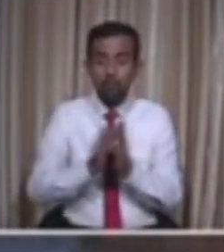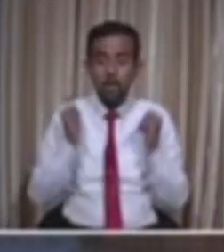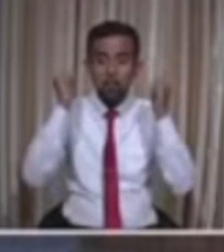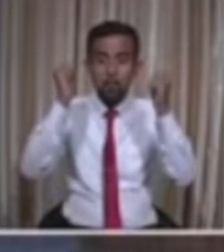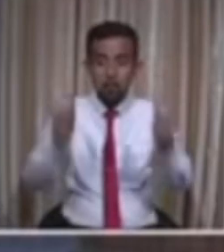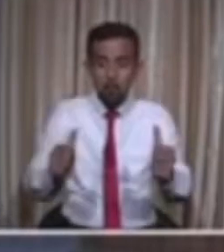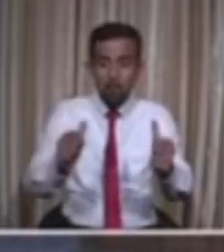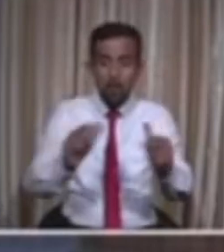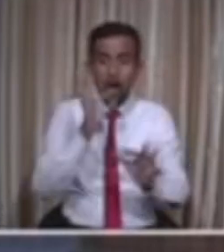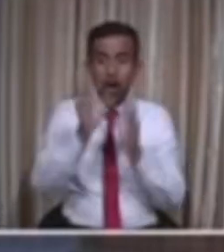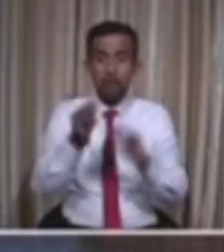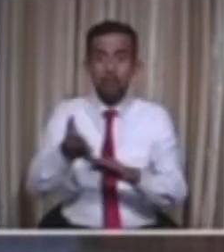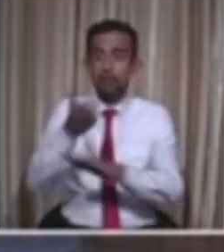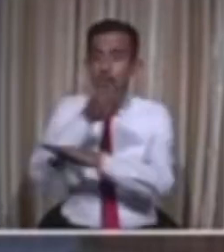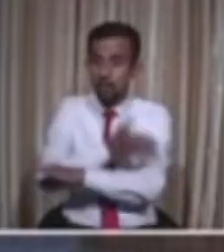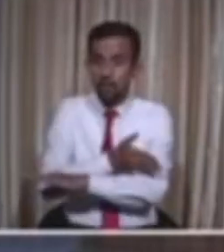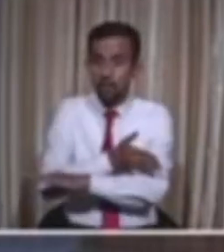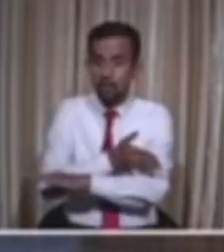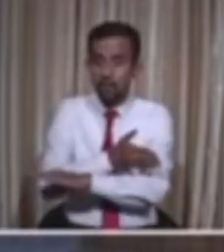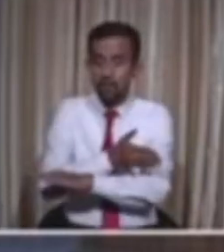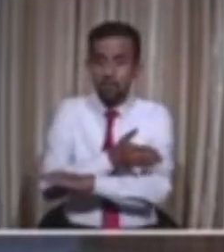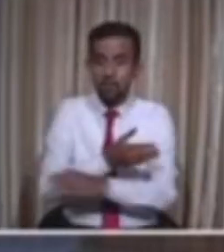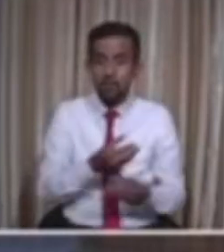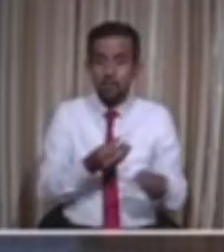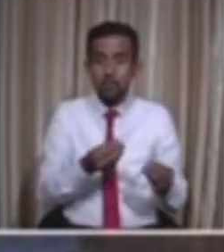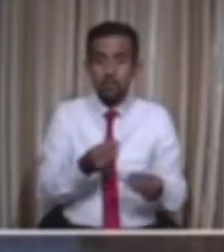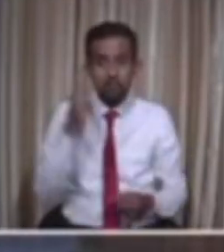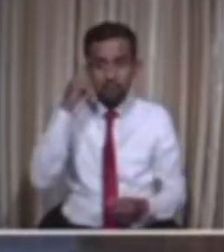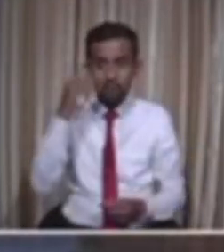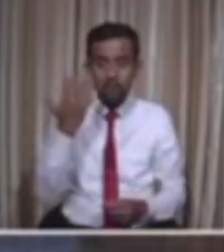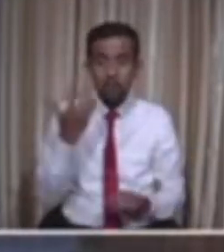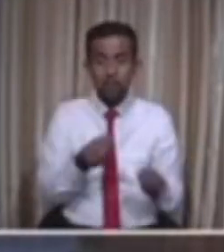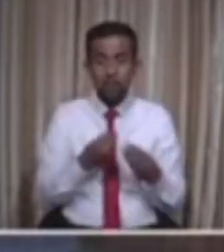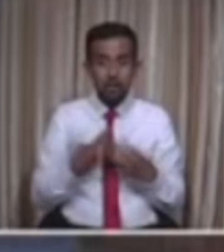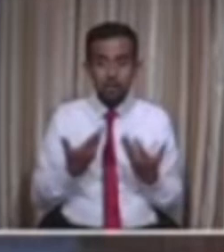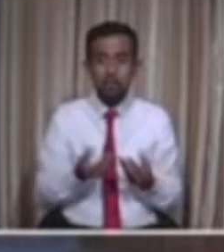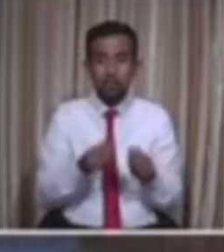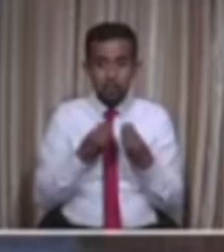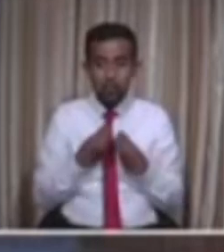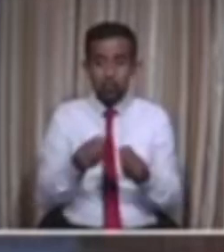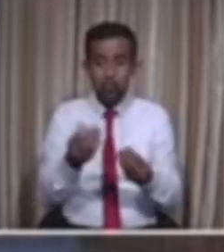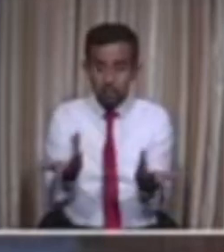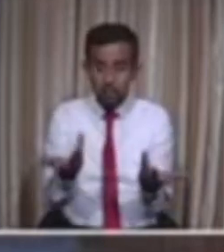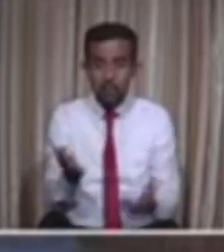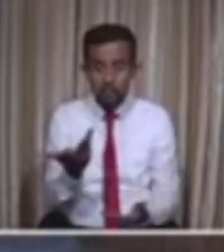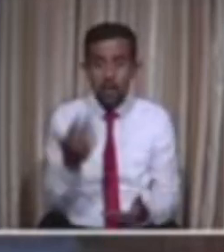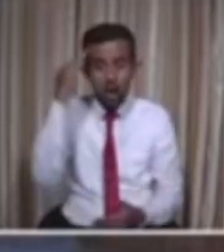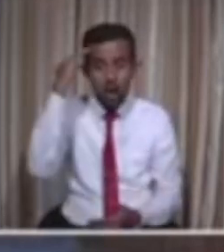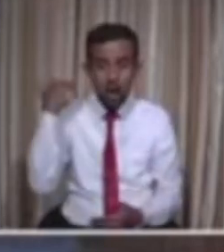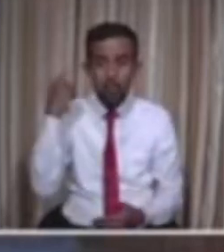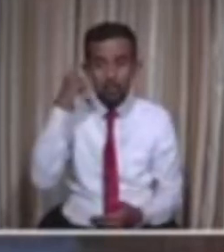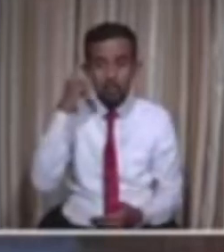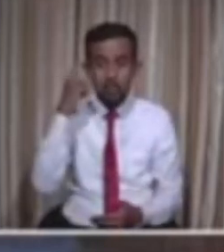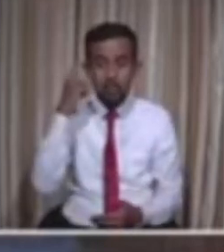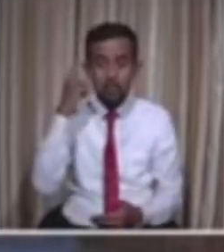kata awe, tawa kata awa kiri selat ino, eka tamai, ganne neti nisa kaurut, nubu mama arah ganwa. Nombor nanti nisa kaurut, amma hitam putih ke?